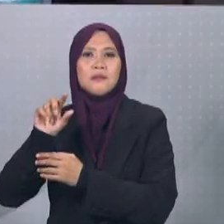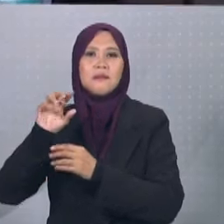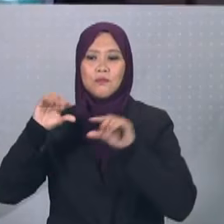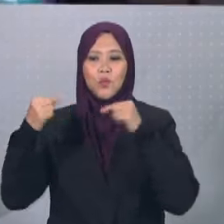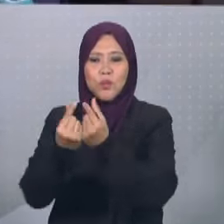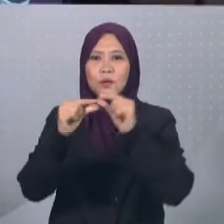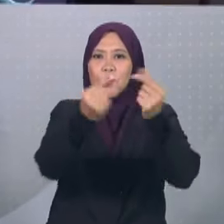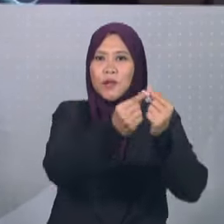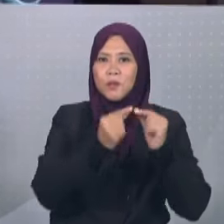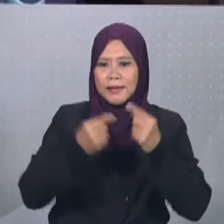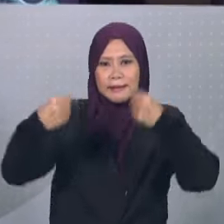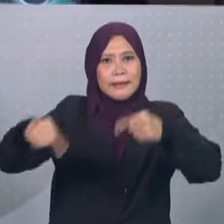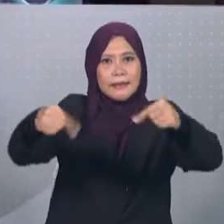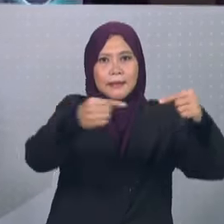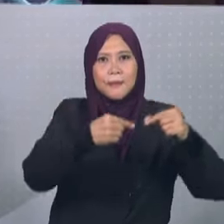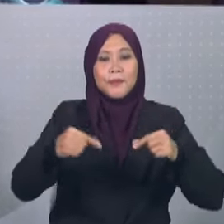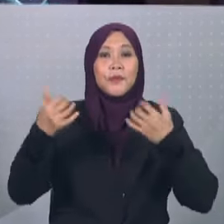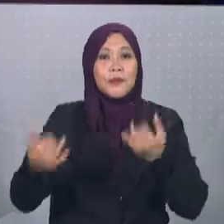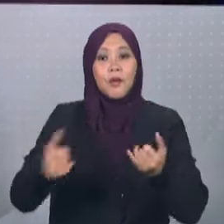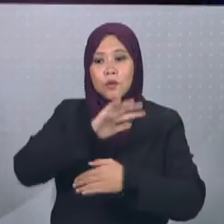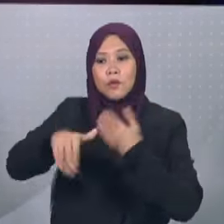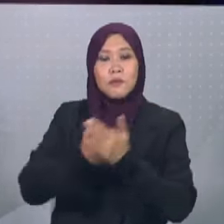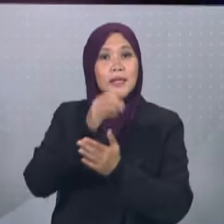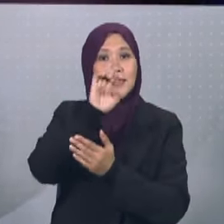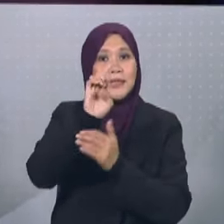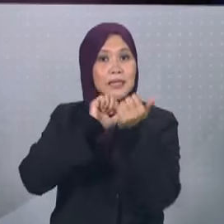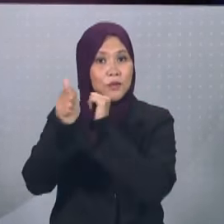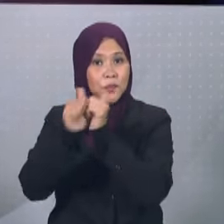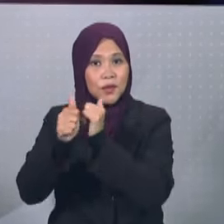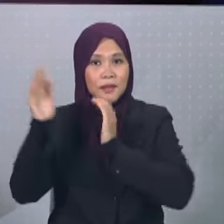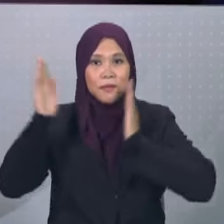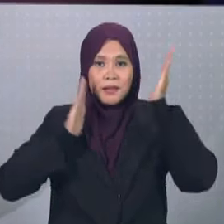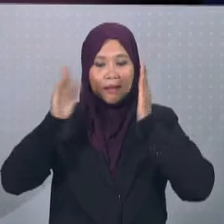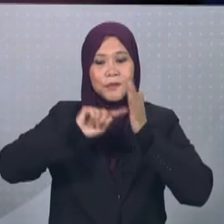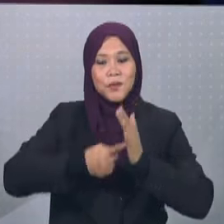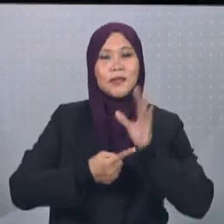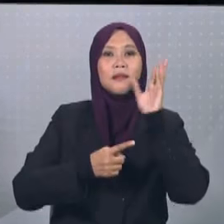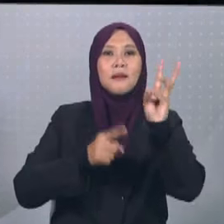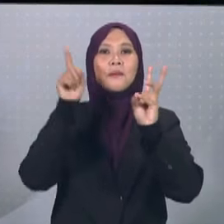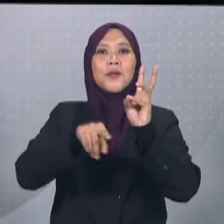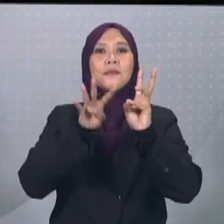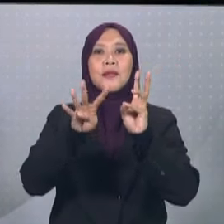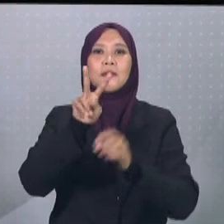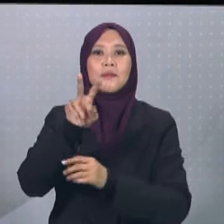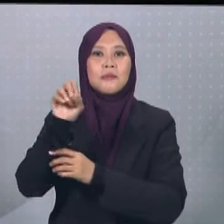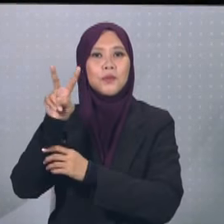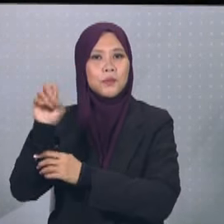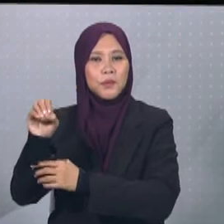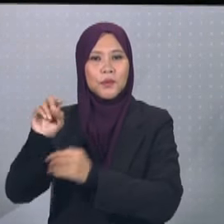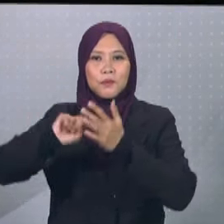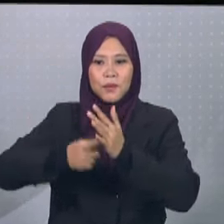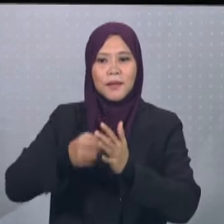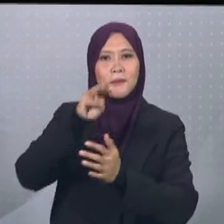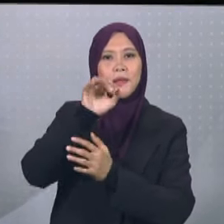berkumpulan. Pendaftaran akan dibuka kepada seluruh peminat e-sports di Malaysia bermula 6 April 2020 menerusi media